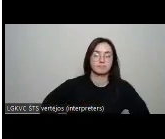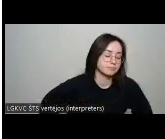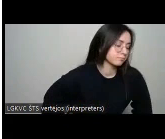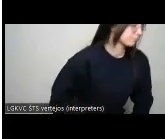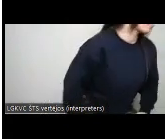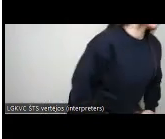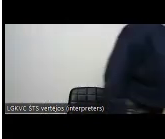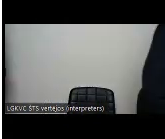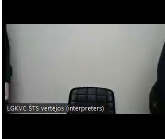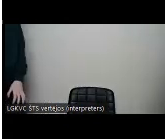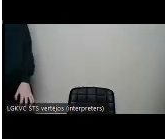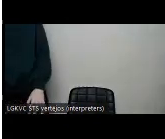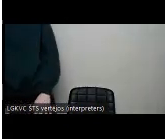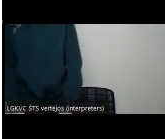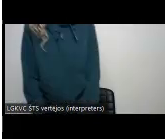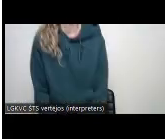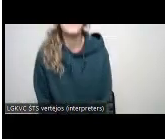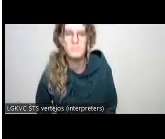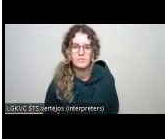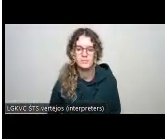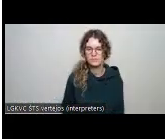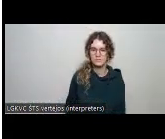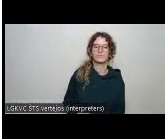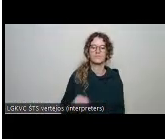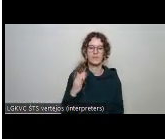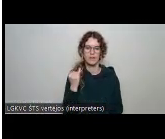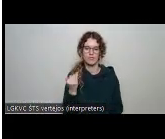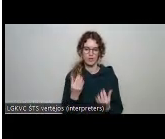Tai yra, kai mokymosi turinys